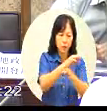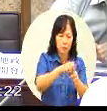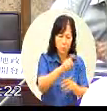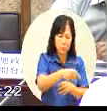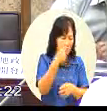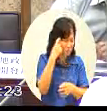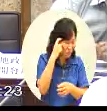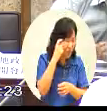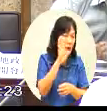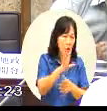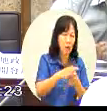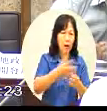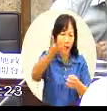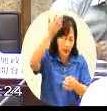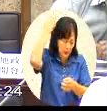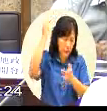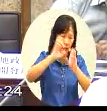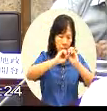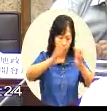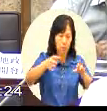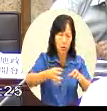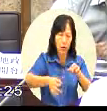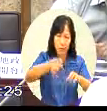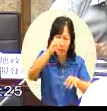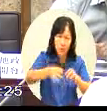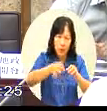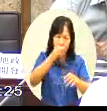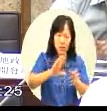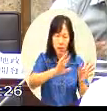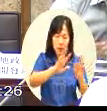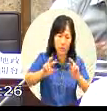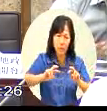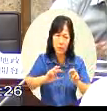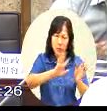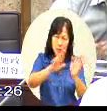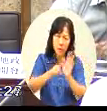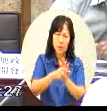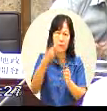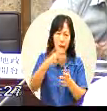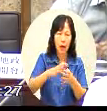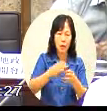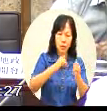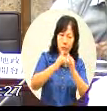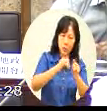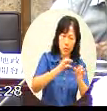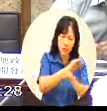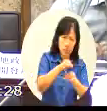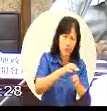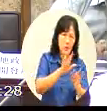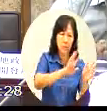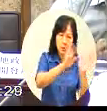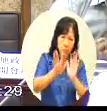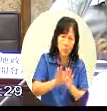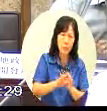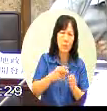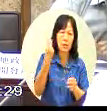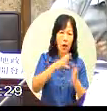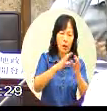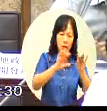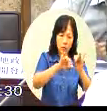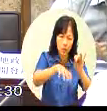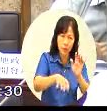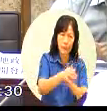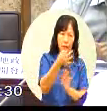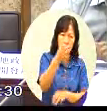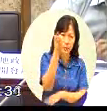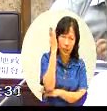之一而已。过去的公告地价的一个调整状况跟这个社会经济状况还有地方财政需